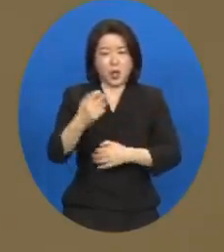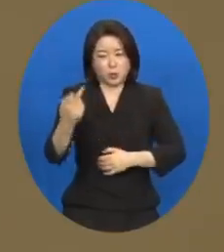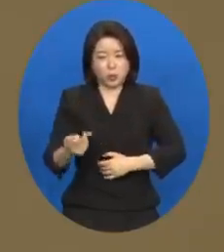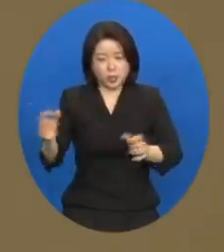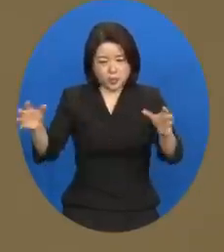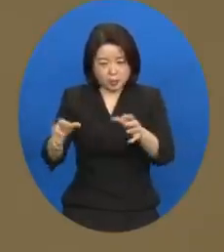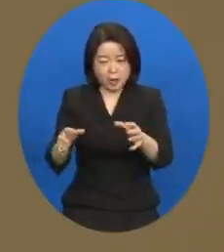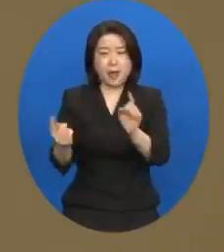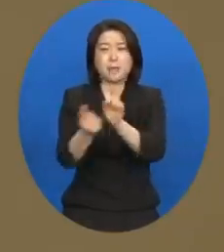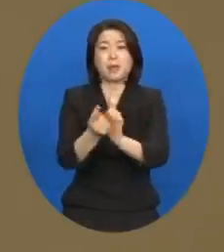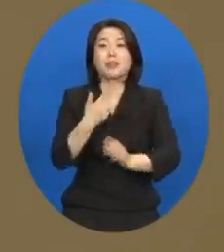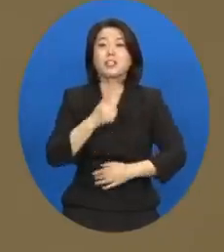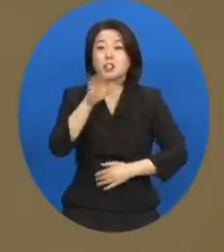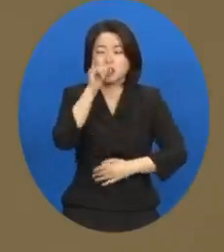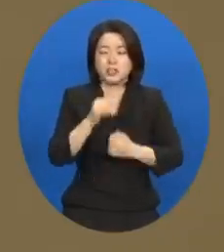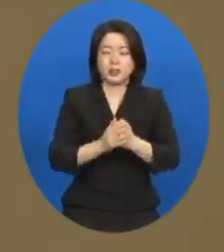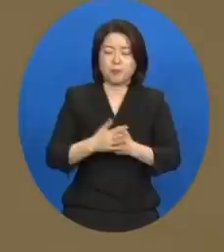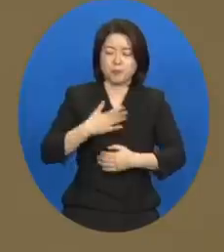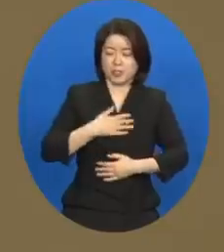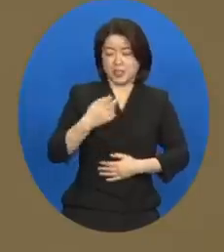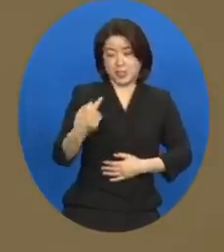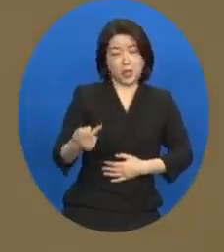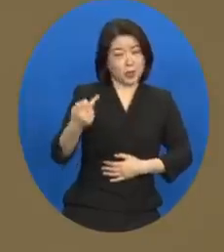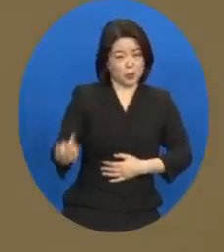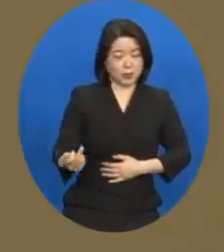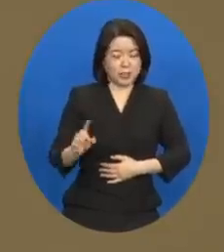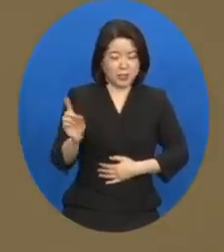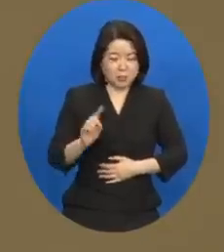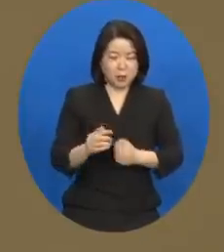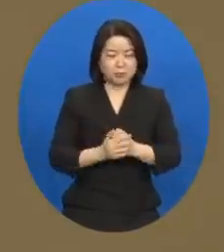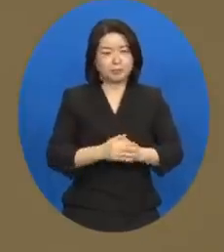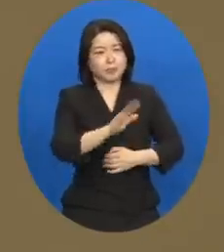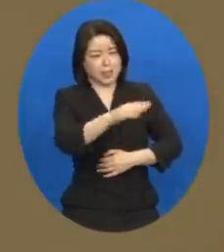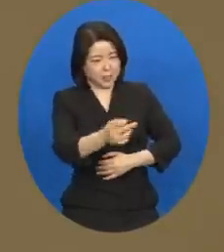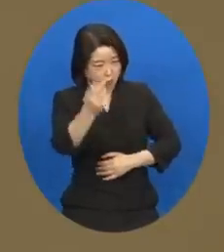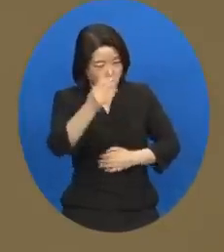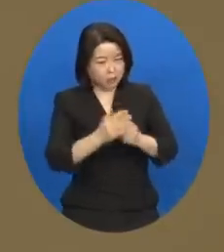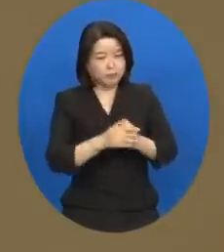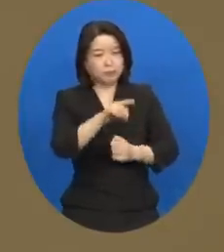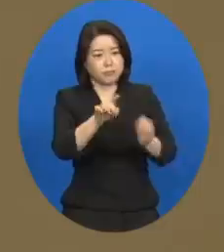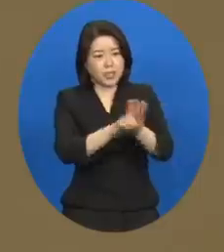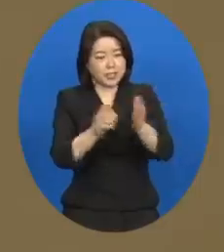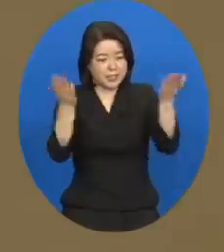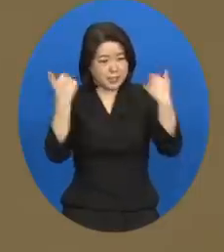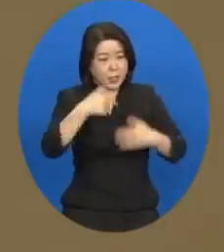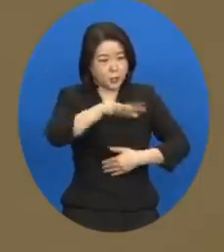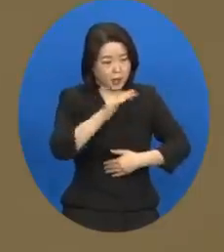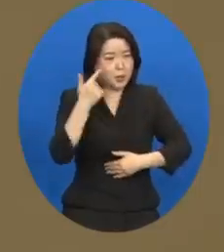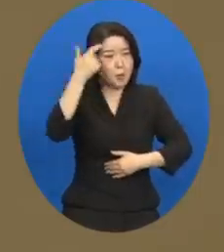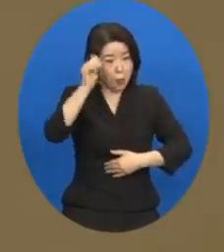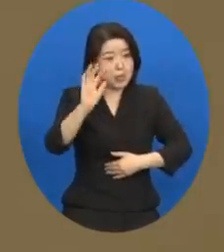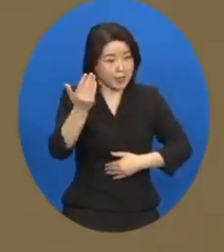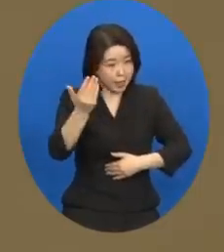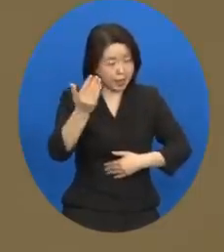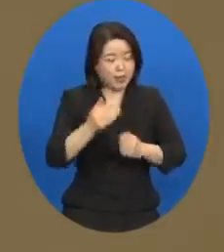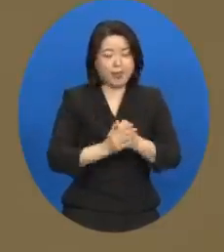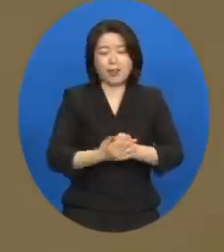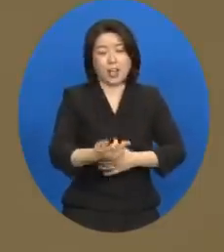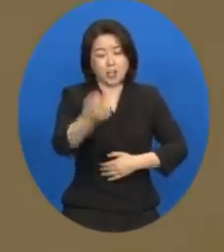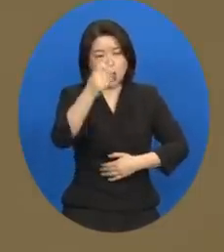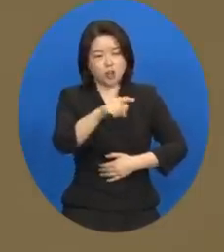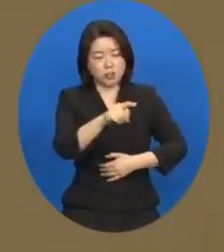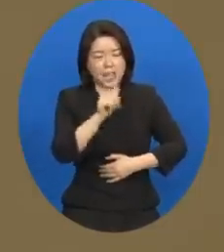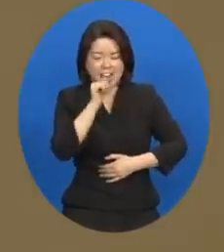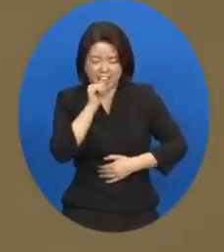있습니다. 그때 저희 동생들이 그런 말을 했어요. 형이 이제 신학교 가면 목사가 될 텐데 형은